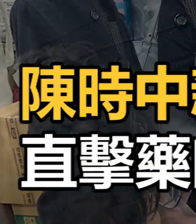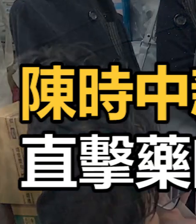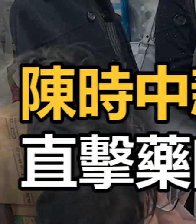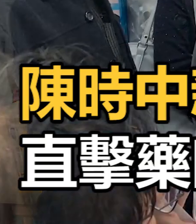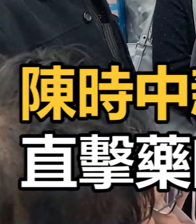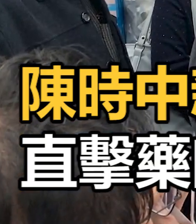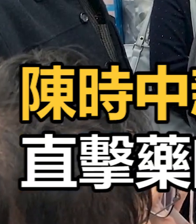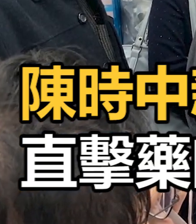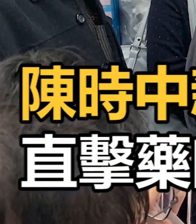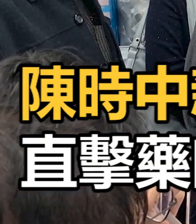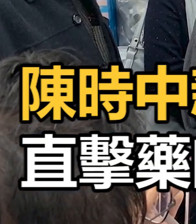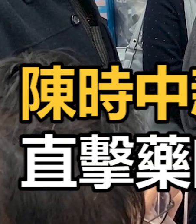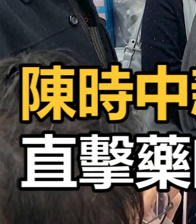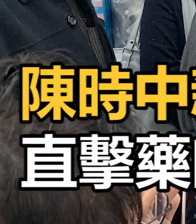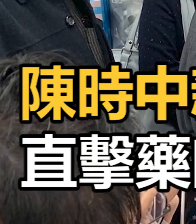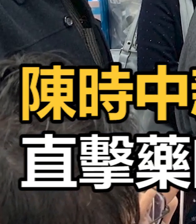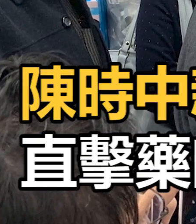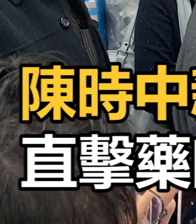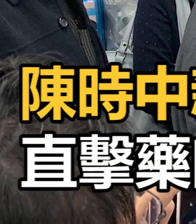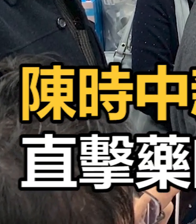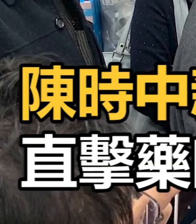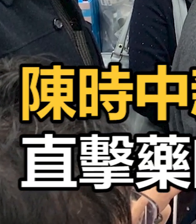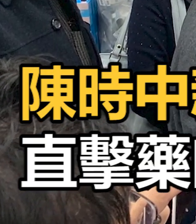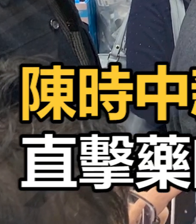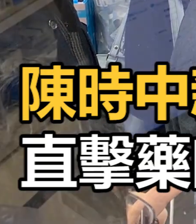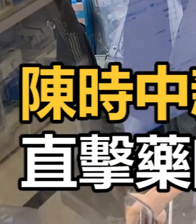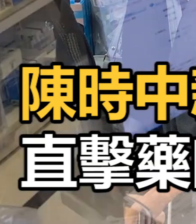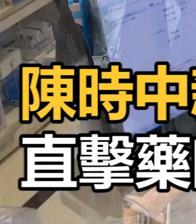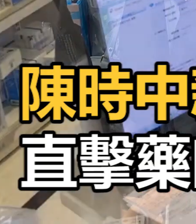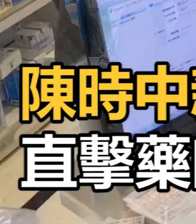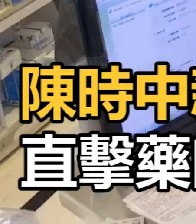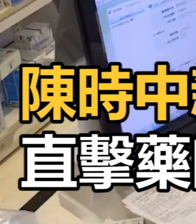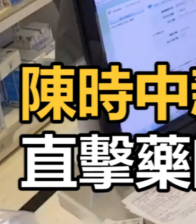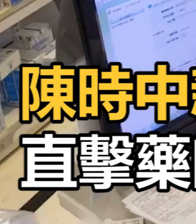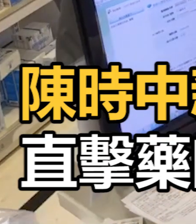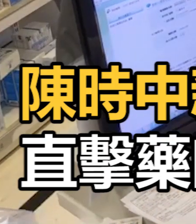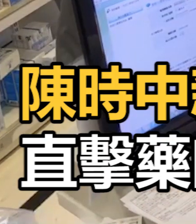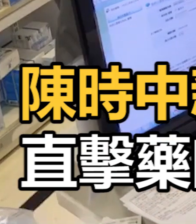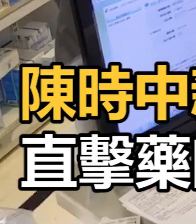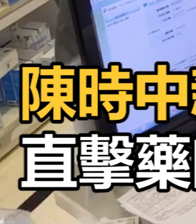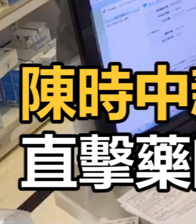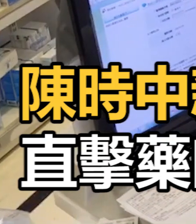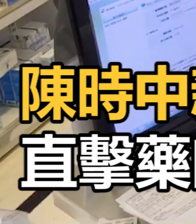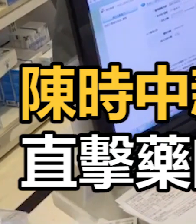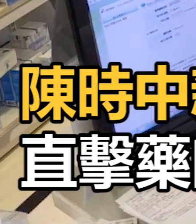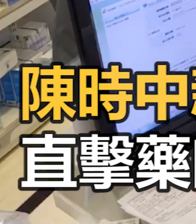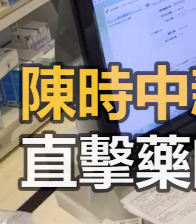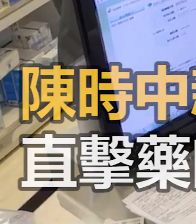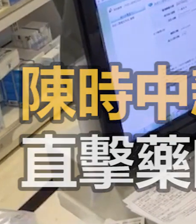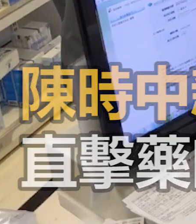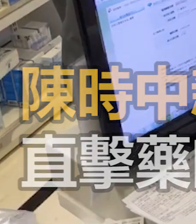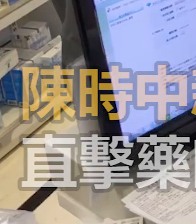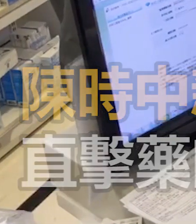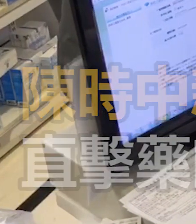好，那现在我们收到一位客人的健康卡，那今晚要查的要，那现在现在先托佛先认定，今仔去拜